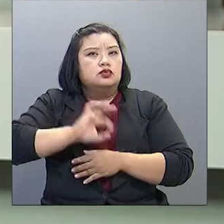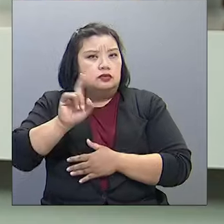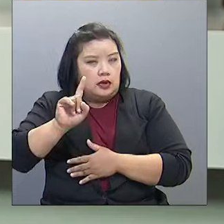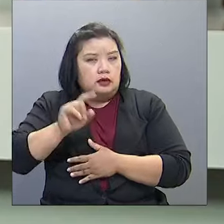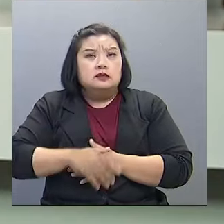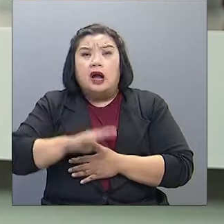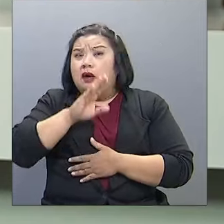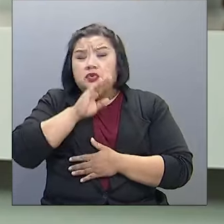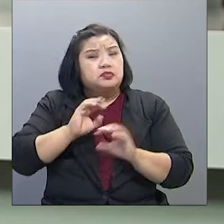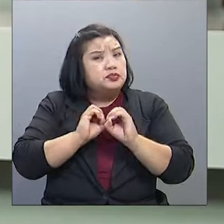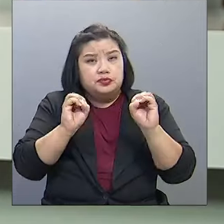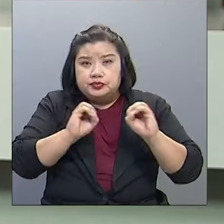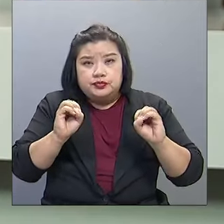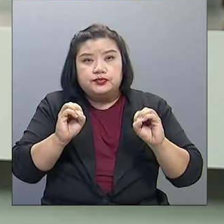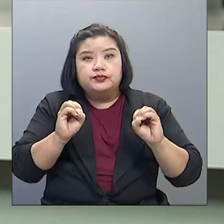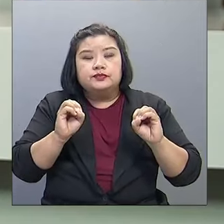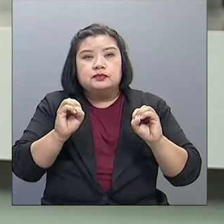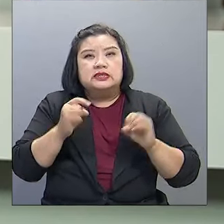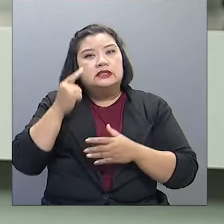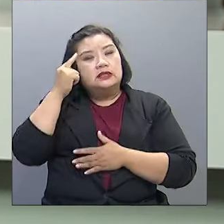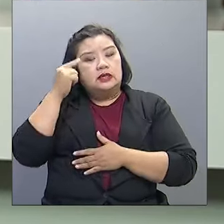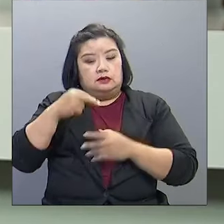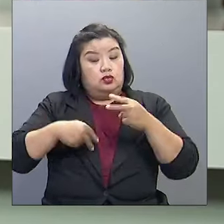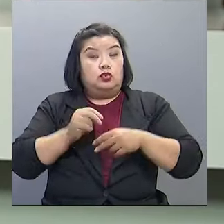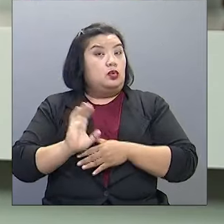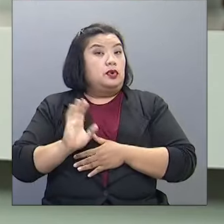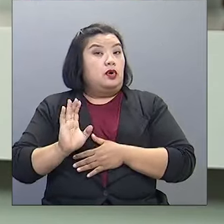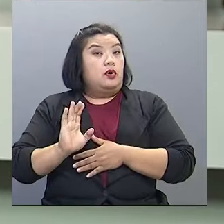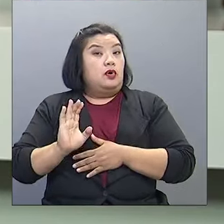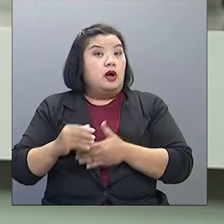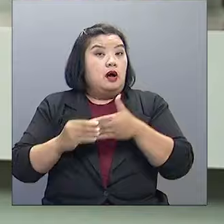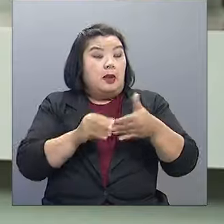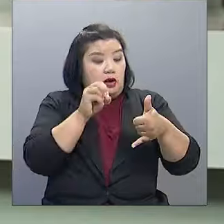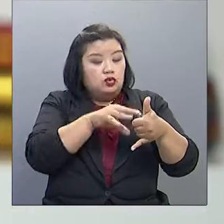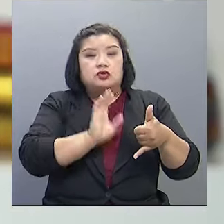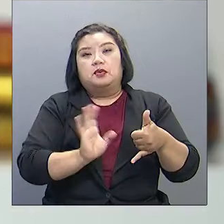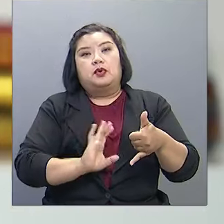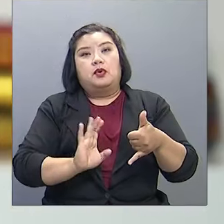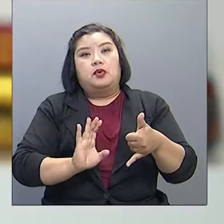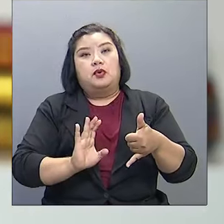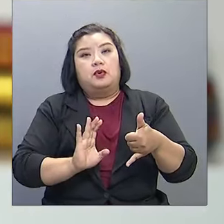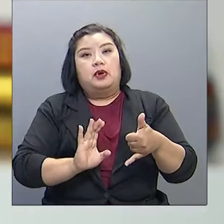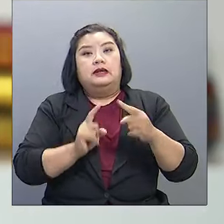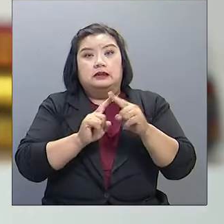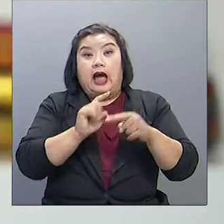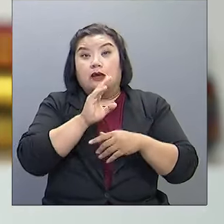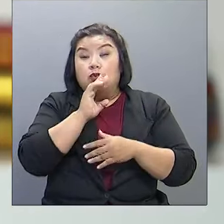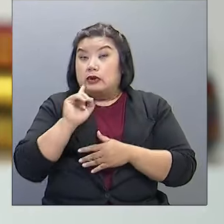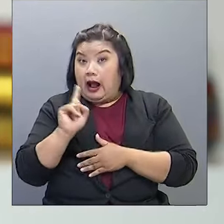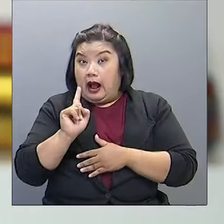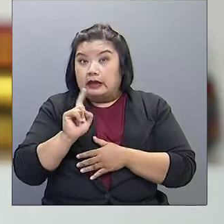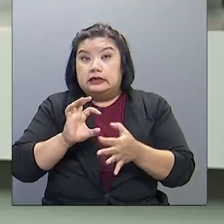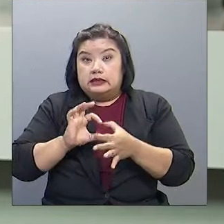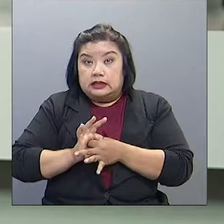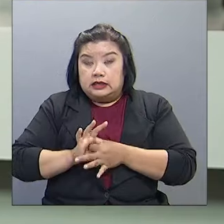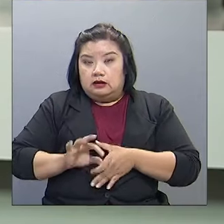ไม่มีอาการเลยจริงๆเราจะไม่ต้องทำอะไรเลยนะครับไม่ต้องไปตรวจ follow up เลยซ้ำนะครับคนที่มีนิ้วถุงน้ำดีเนี่ย 80%